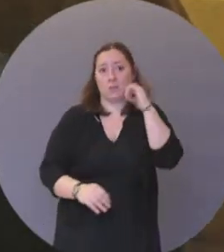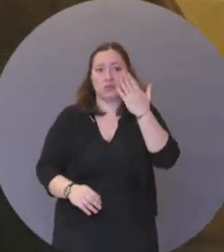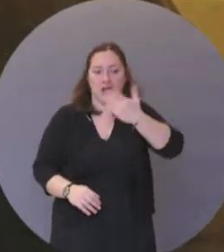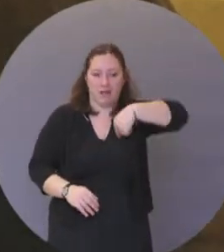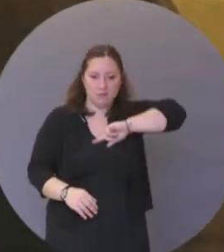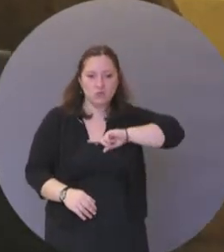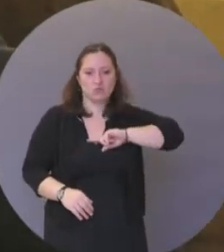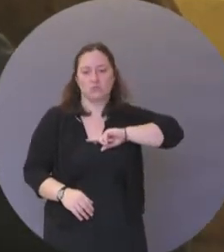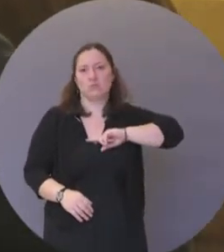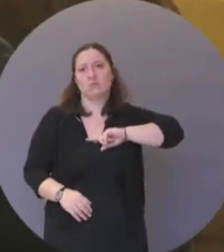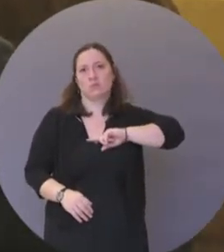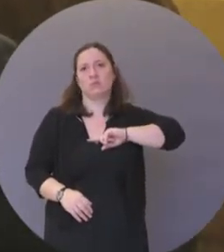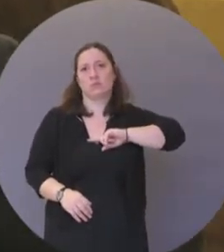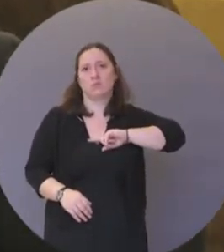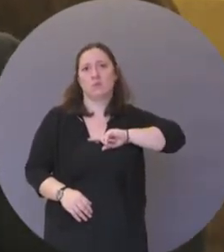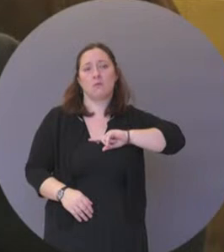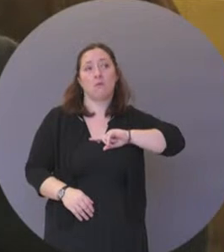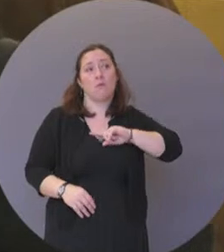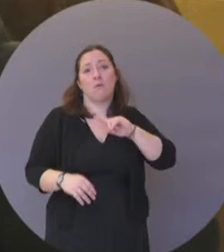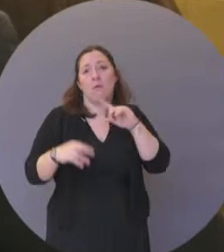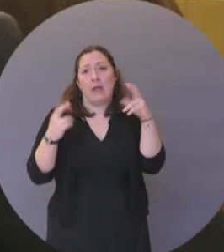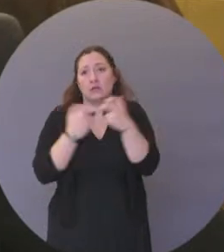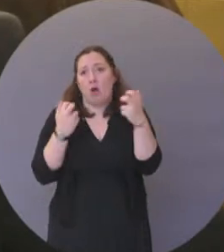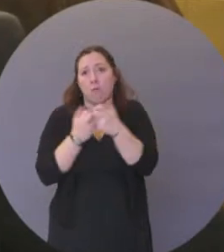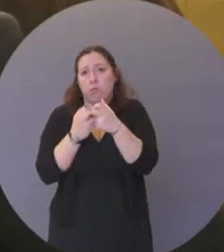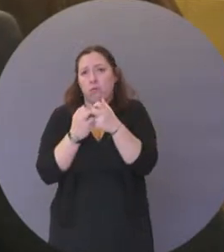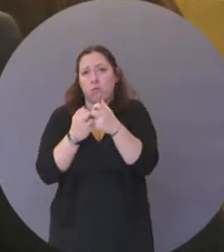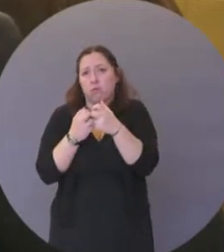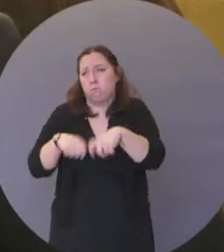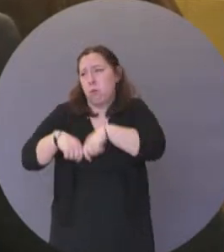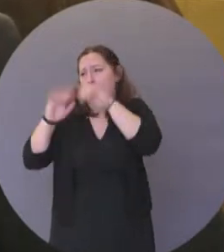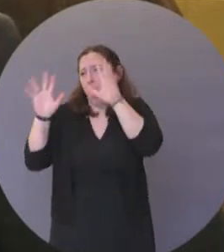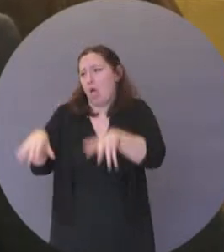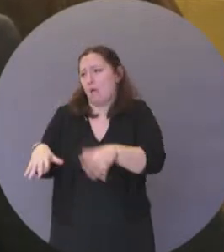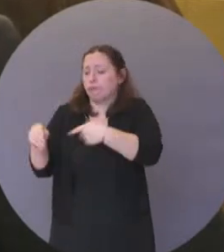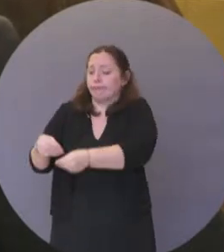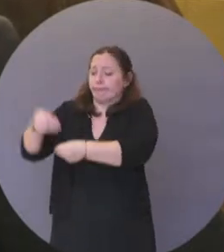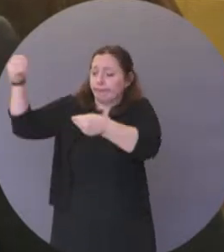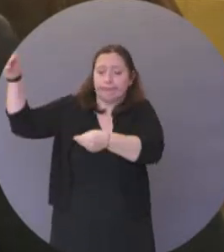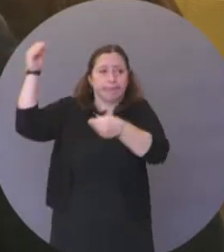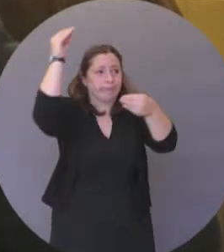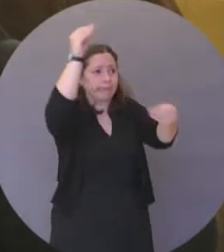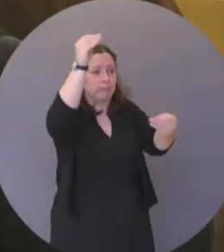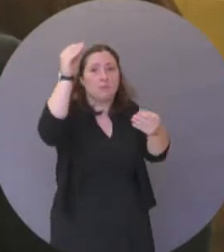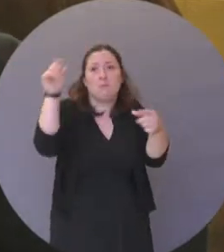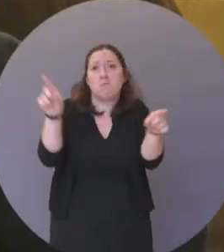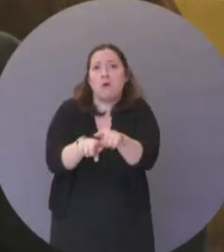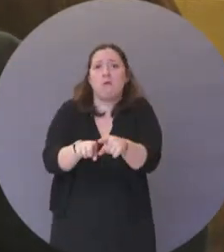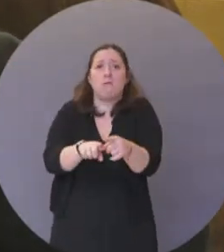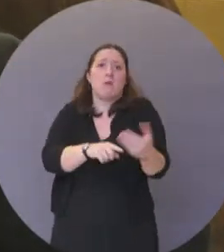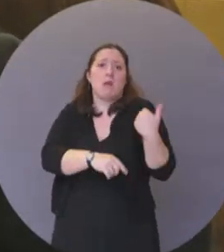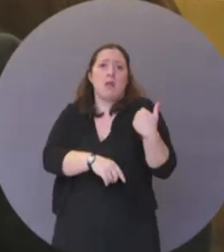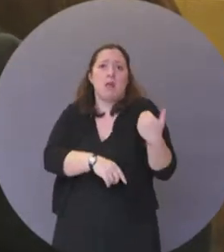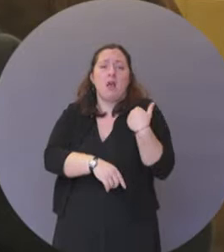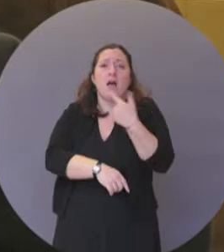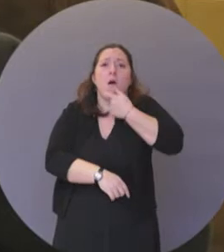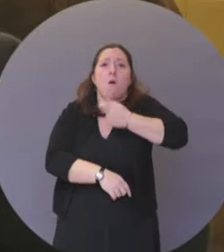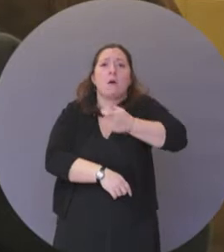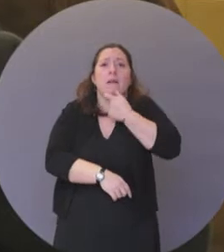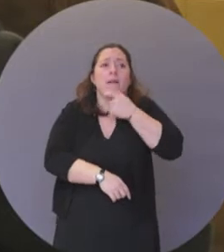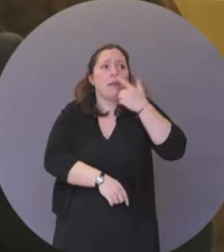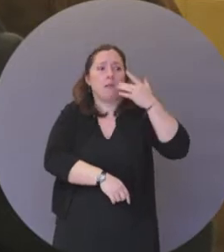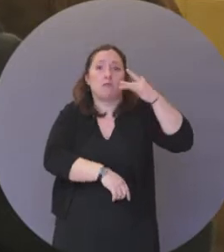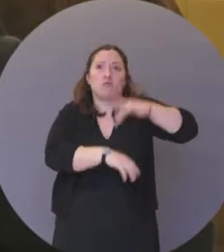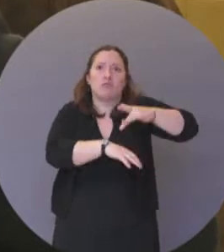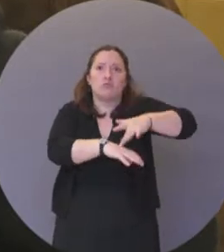de ces exemples pour essayer de faire ce que faisaient les Anglais il y a quelques années et dont on a vu à quel point la société est en